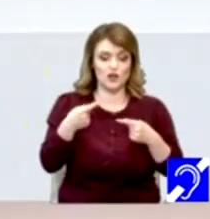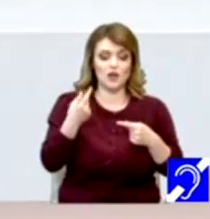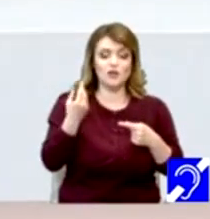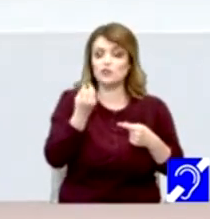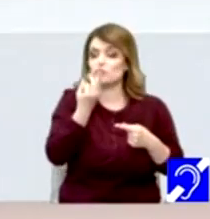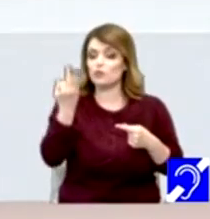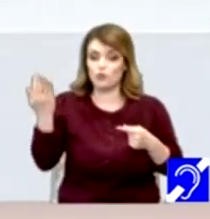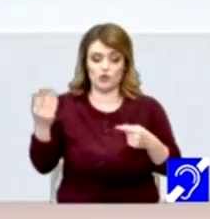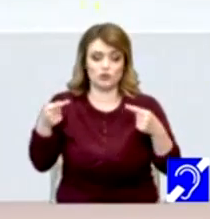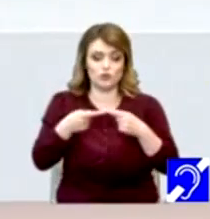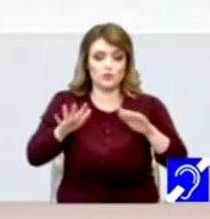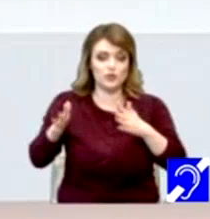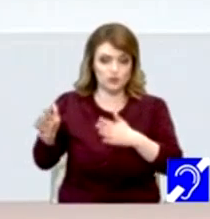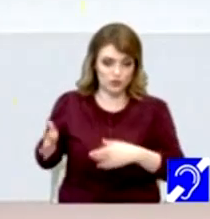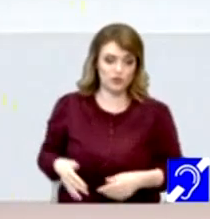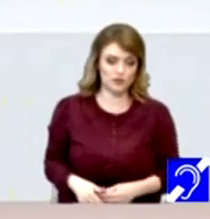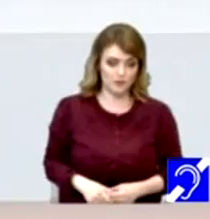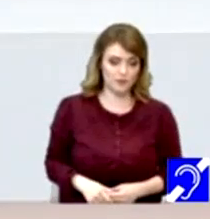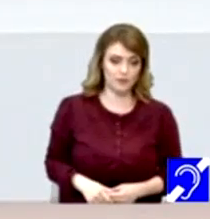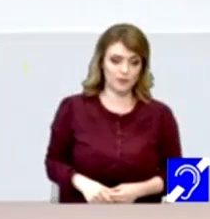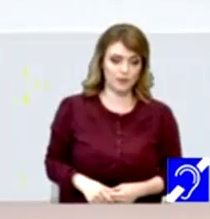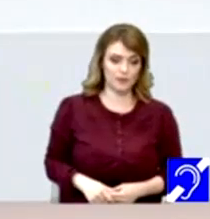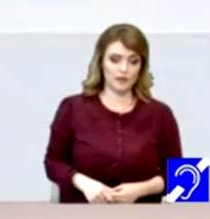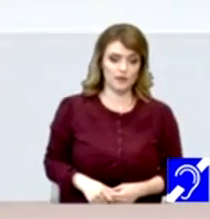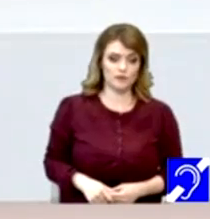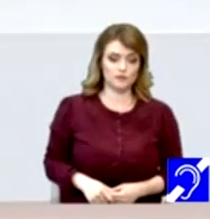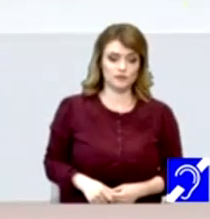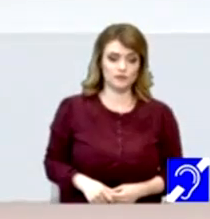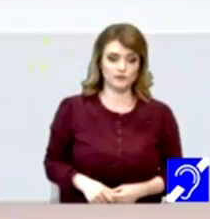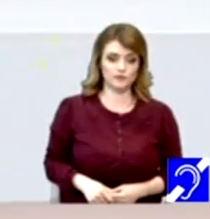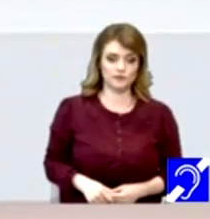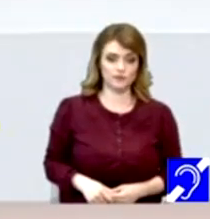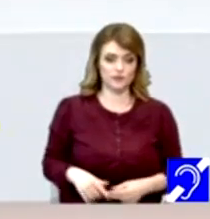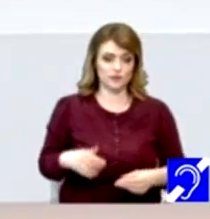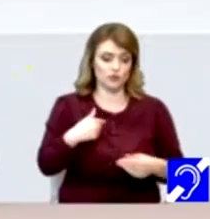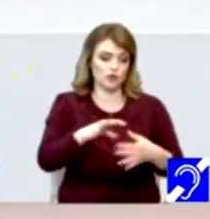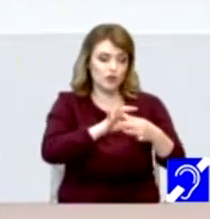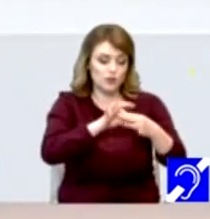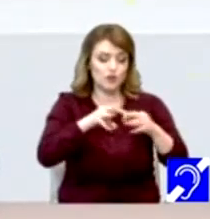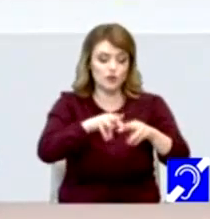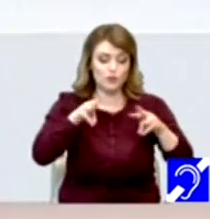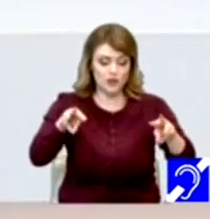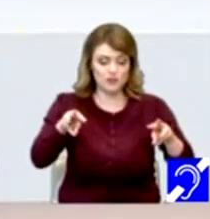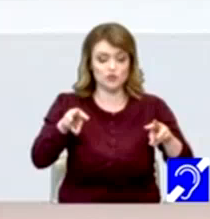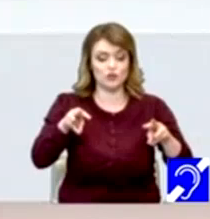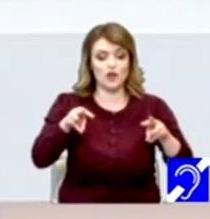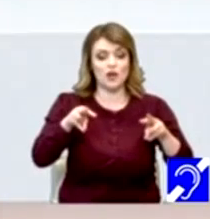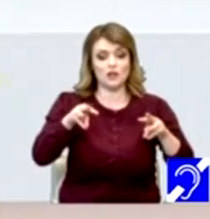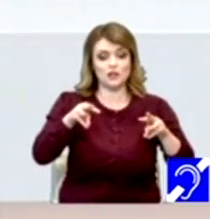inclusiv cazurile de care vă povesteam eu, de colaborare între Ministerul de la Chișinău și așa zis cu Ministerul de la